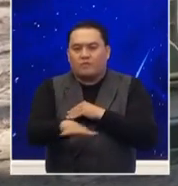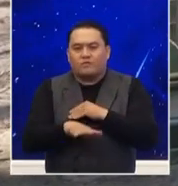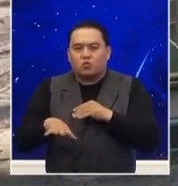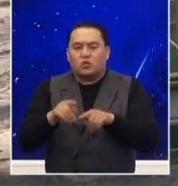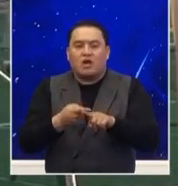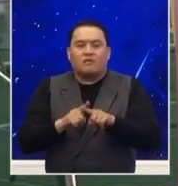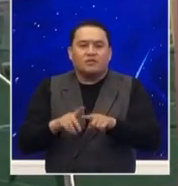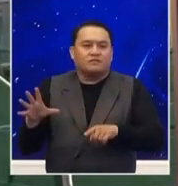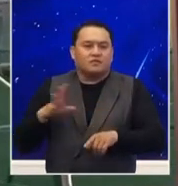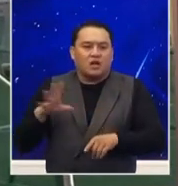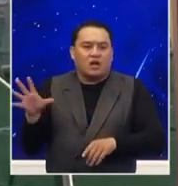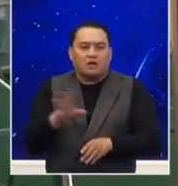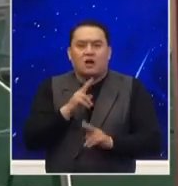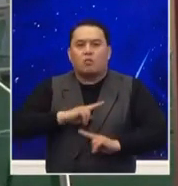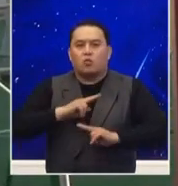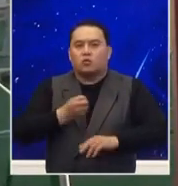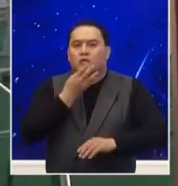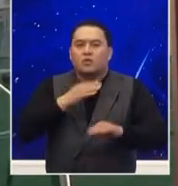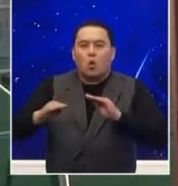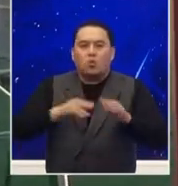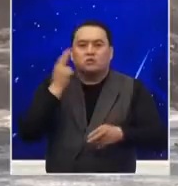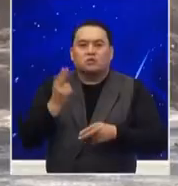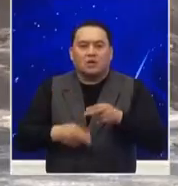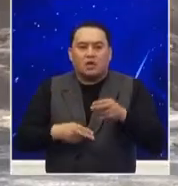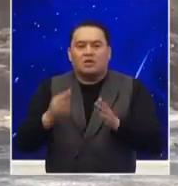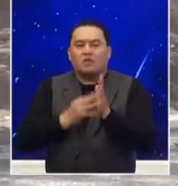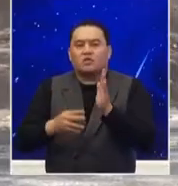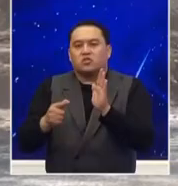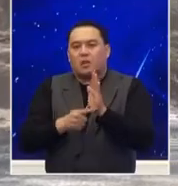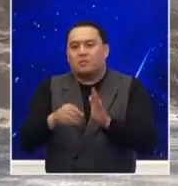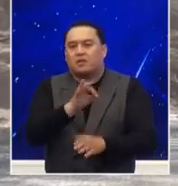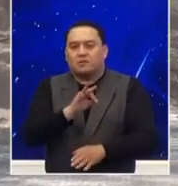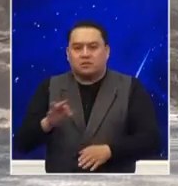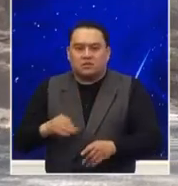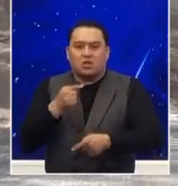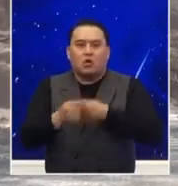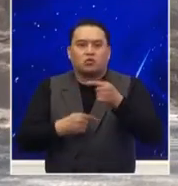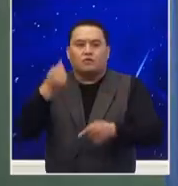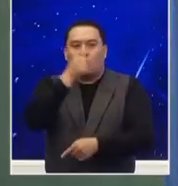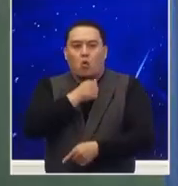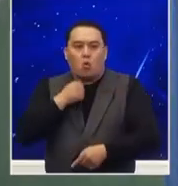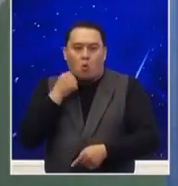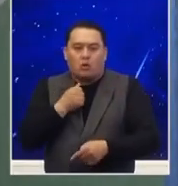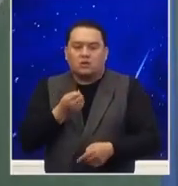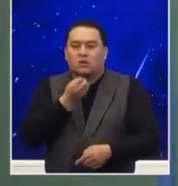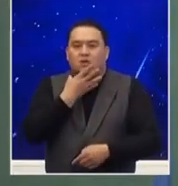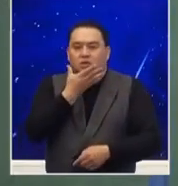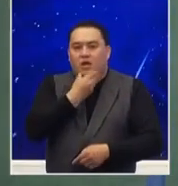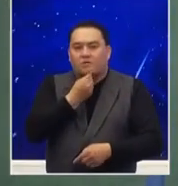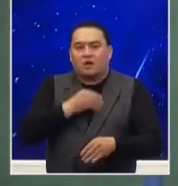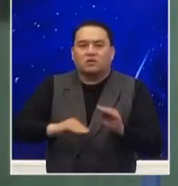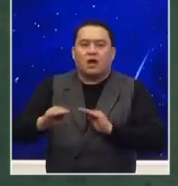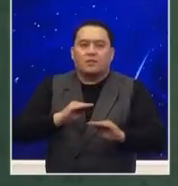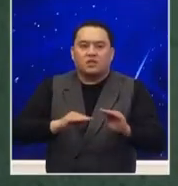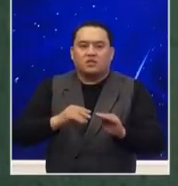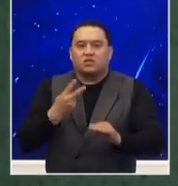проездов, так и на тротуарах. Работы по благоустройству завершены уже на 97%. Со следующего года не менее опрятный вид приобретут 3,